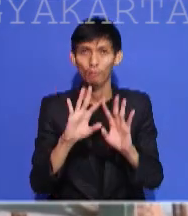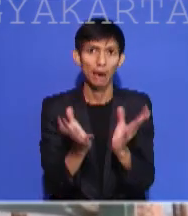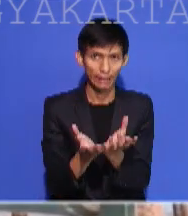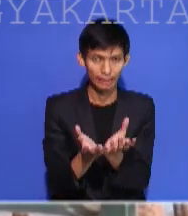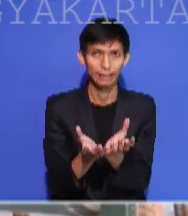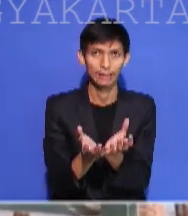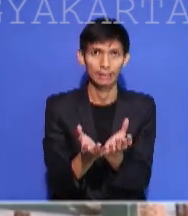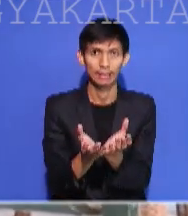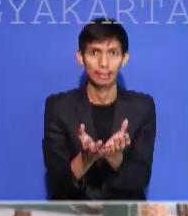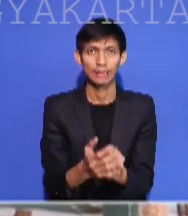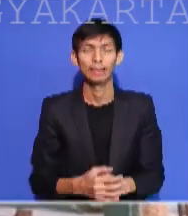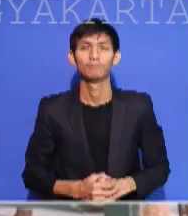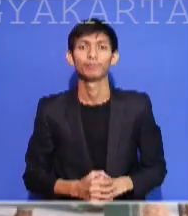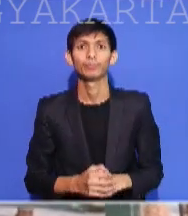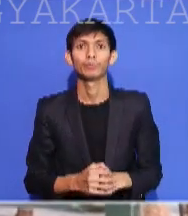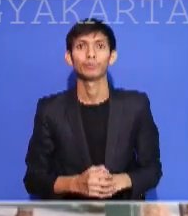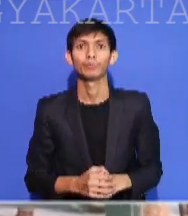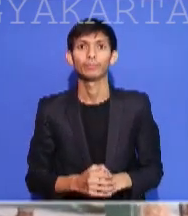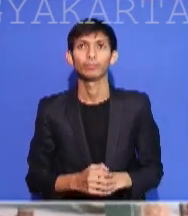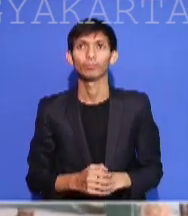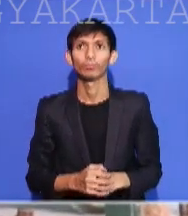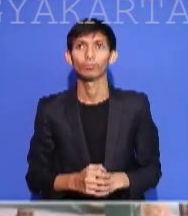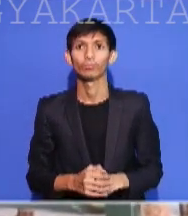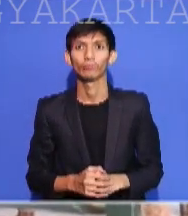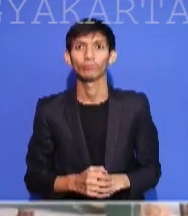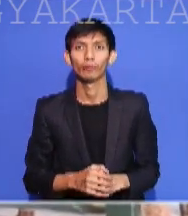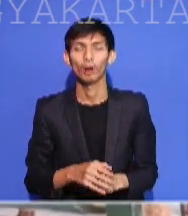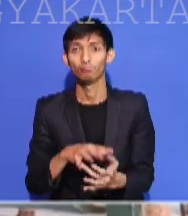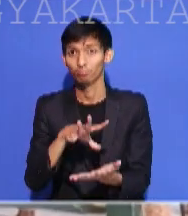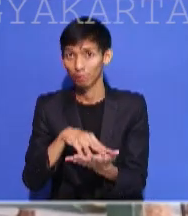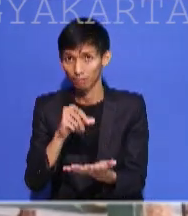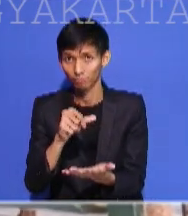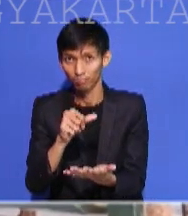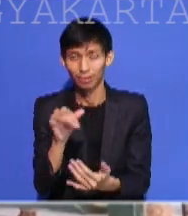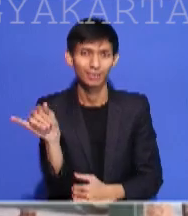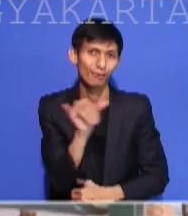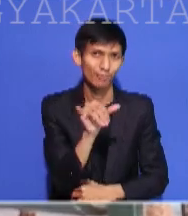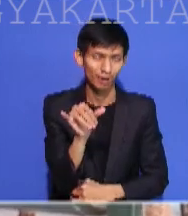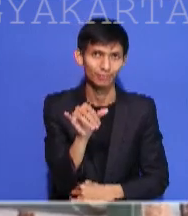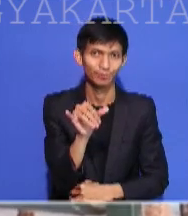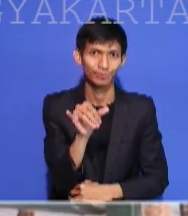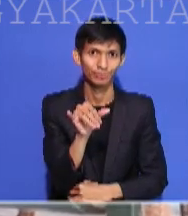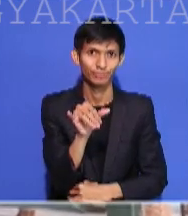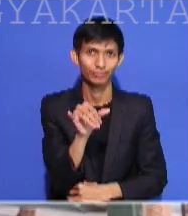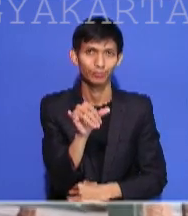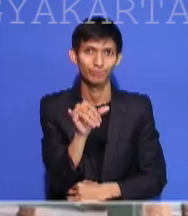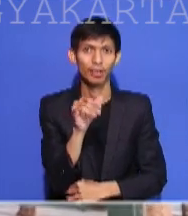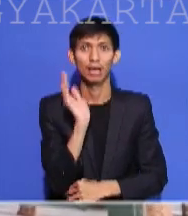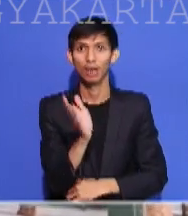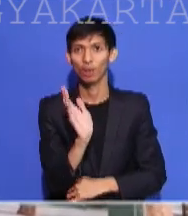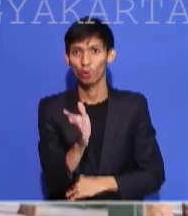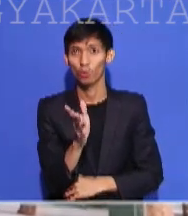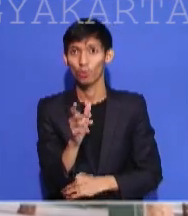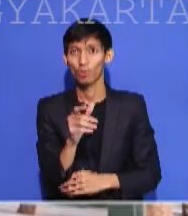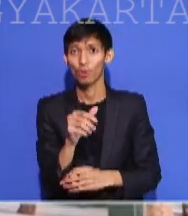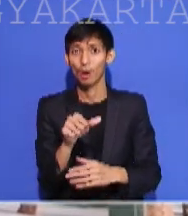e kalau untuk yang ini serbuk itu hampir sama juga Terus kalau untuk massage oil